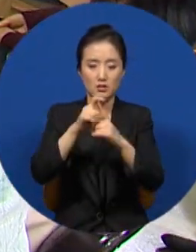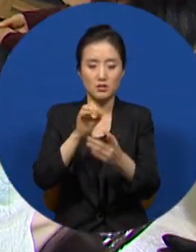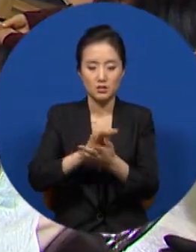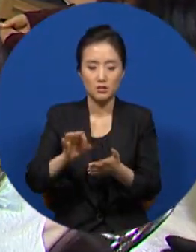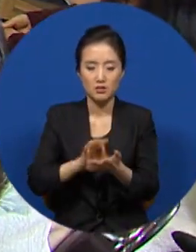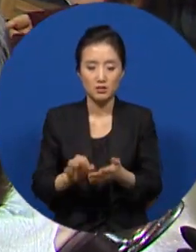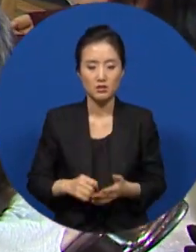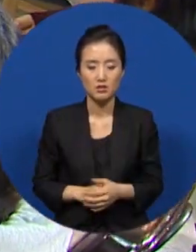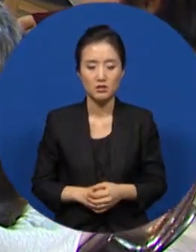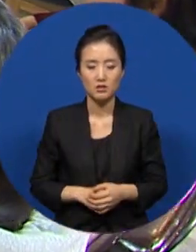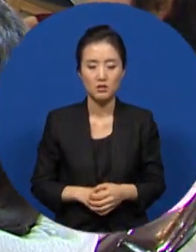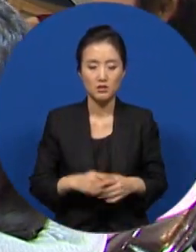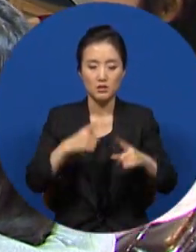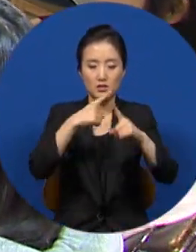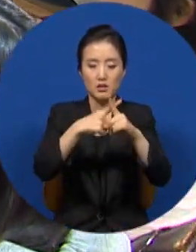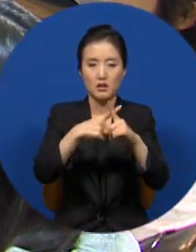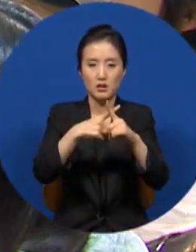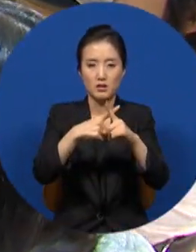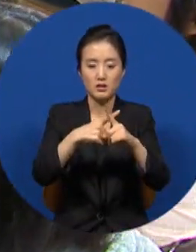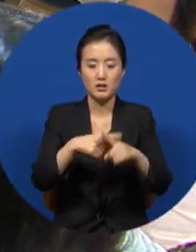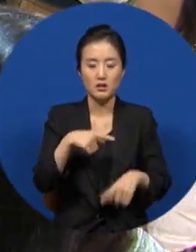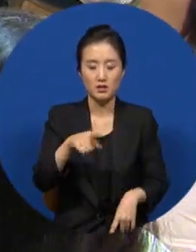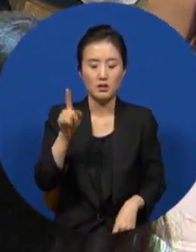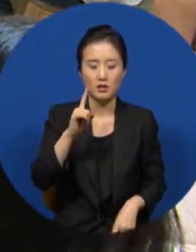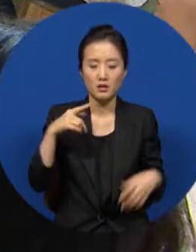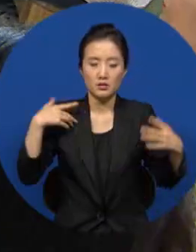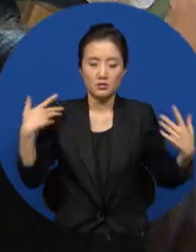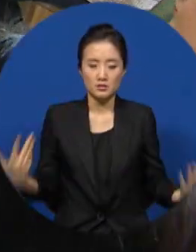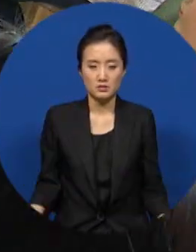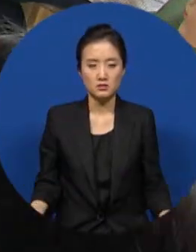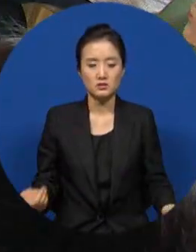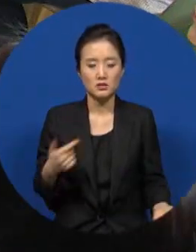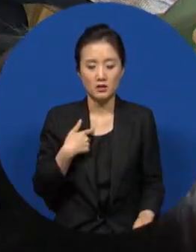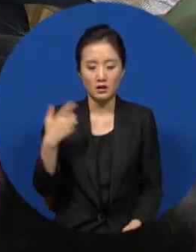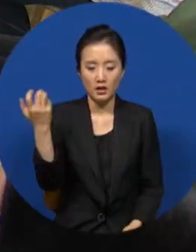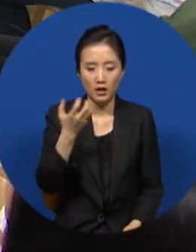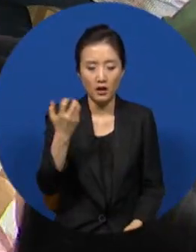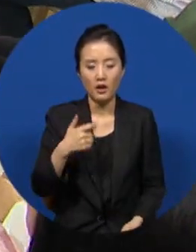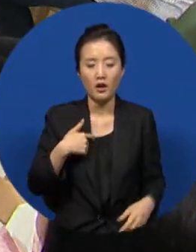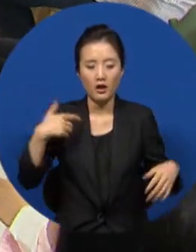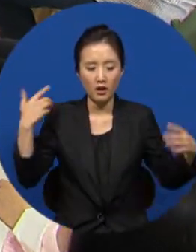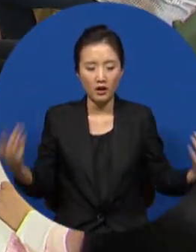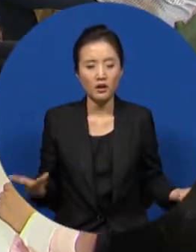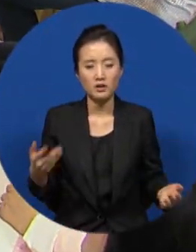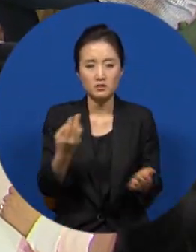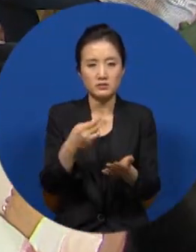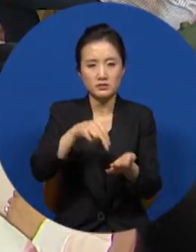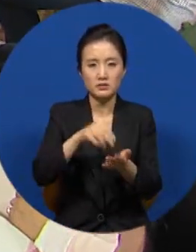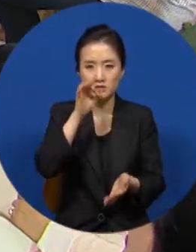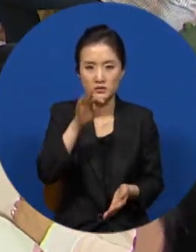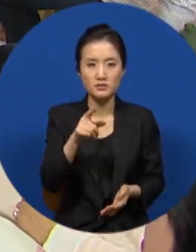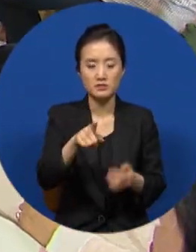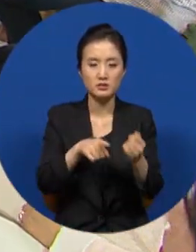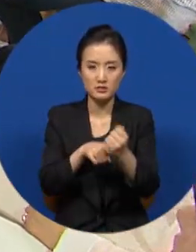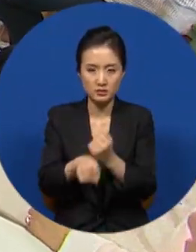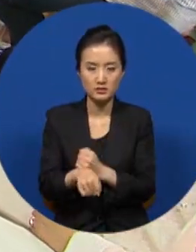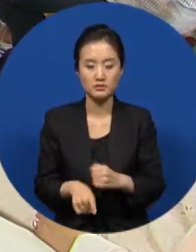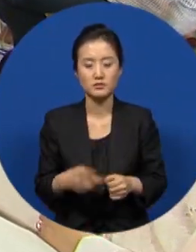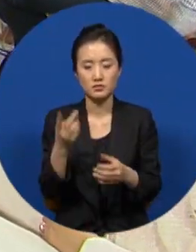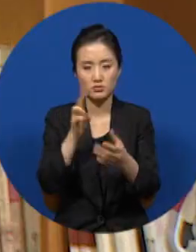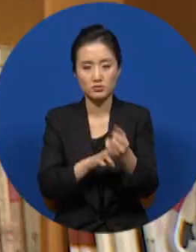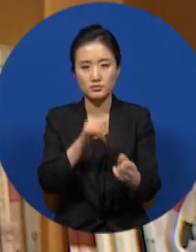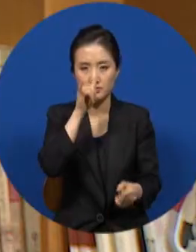그리고 사전에 RE로 시작되는 글자는 쉬다, 새롭게 하다, 다시 하다, 다시 일어나다 이런 글자들로 포진되어